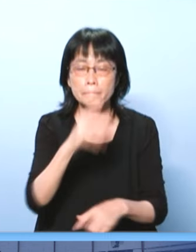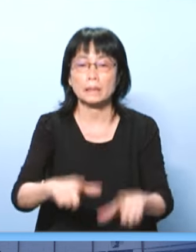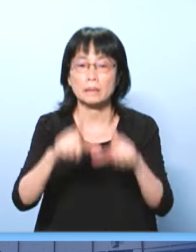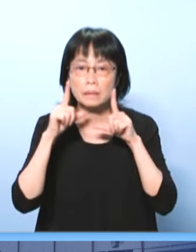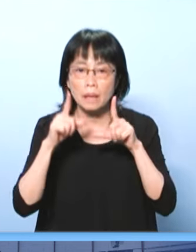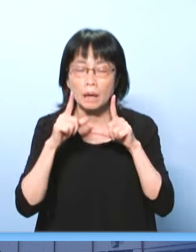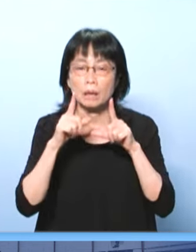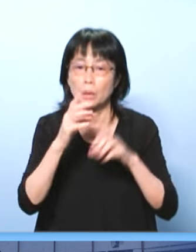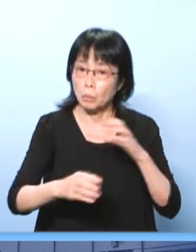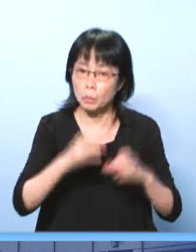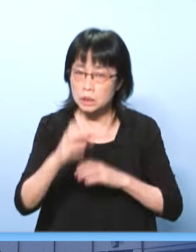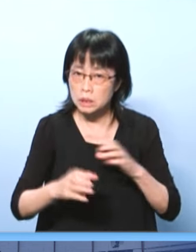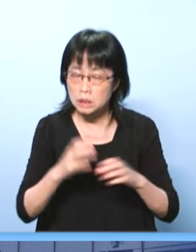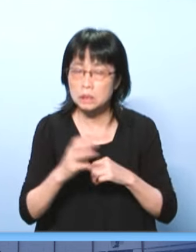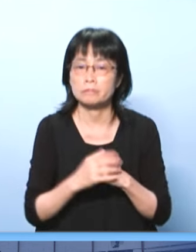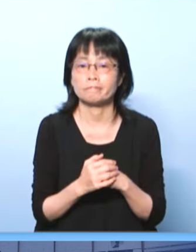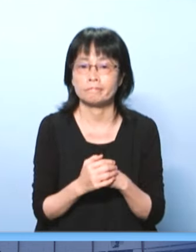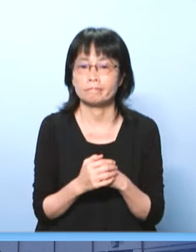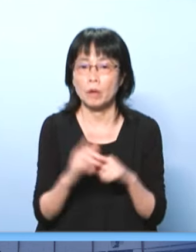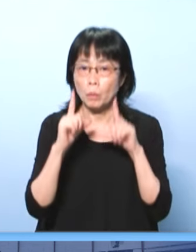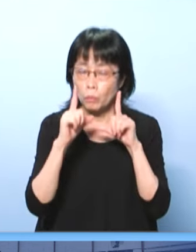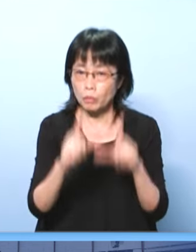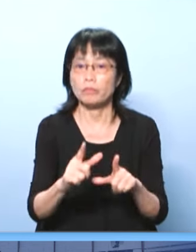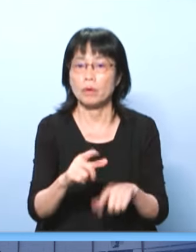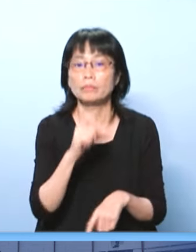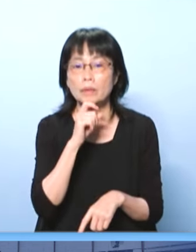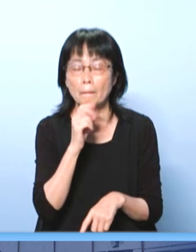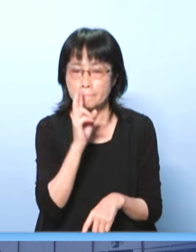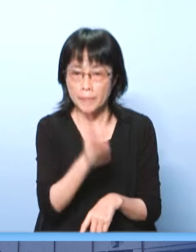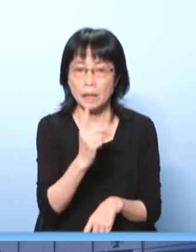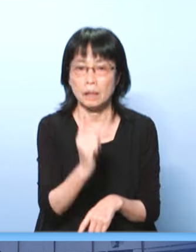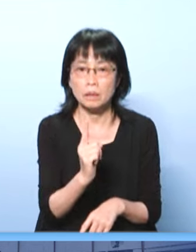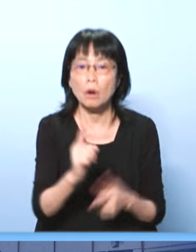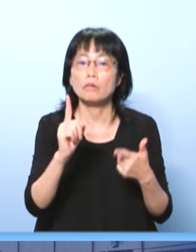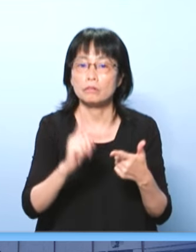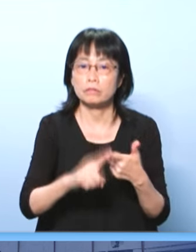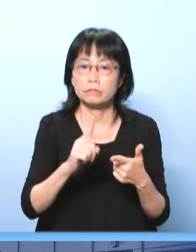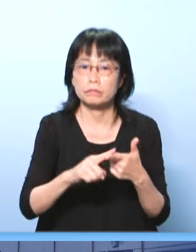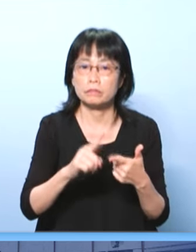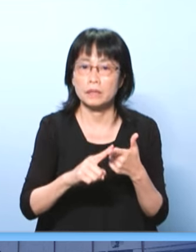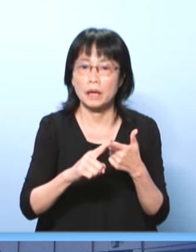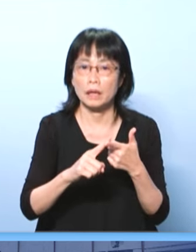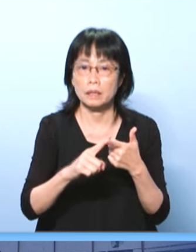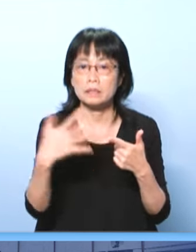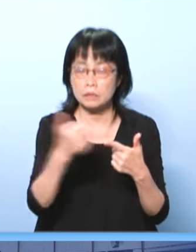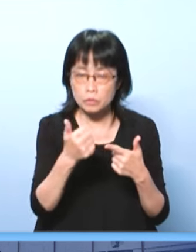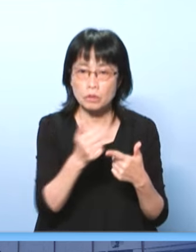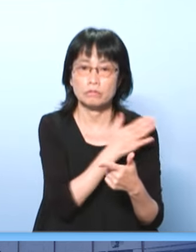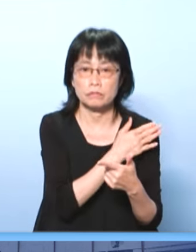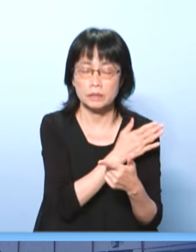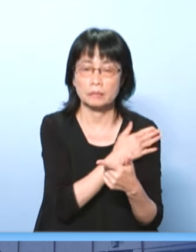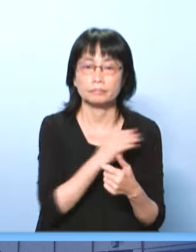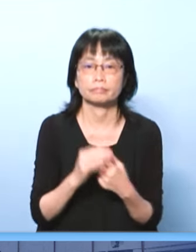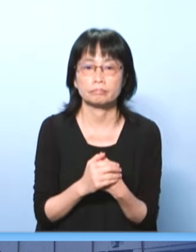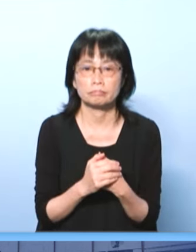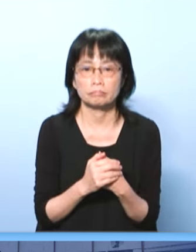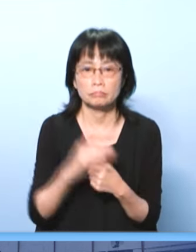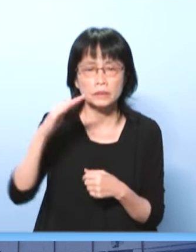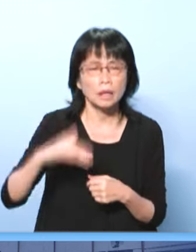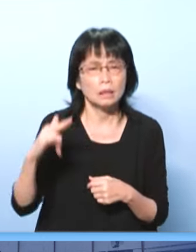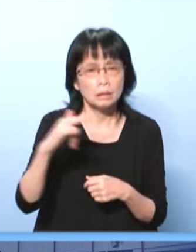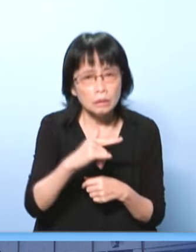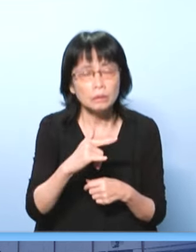會會揾委派一個副司長協調嘅。咁喺呢方面咧，其實低空經濟咧係香港嘅新